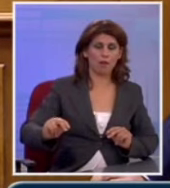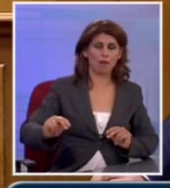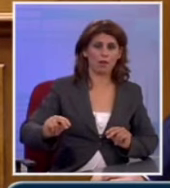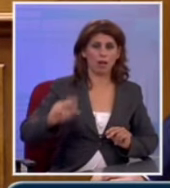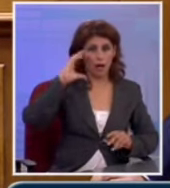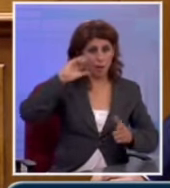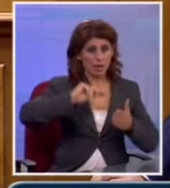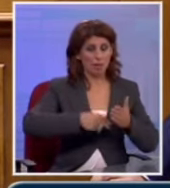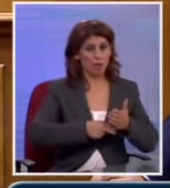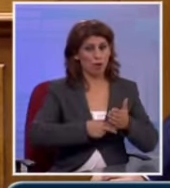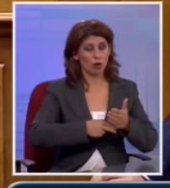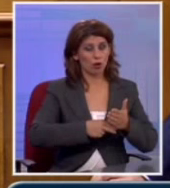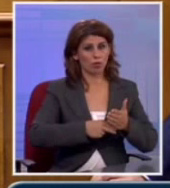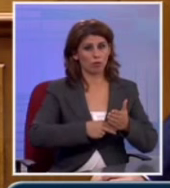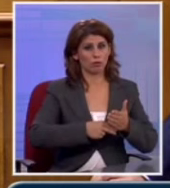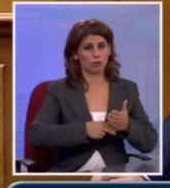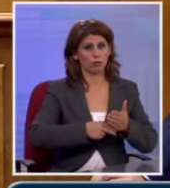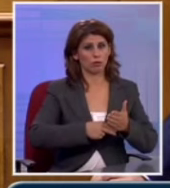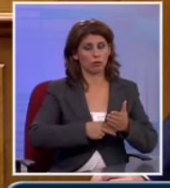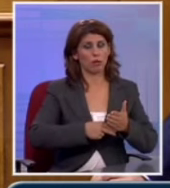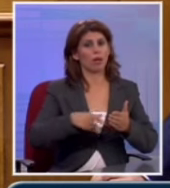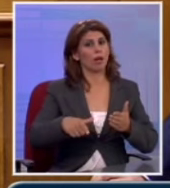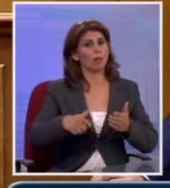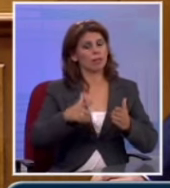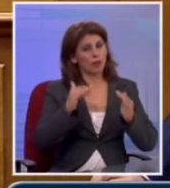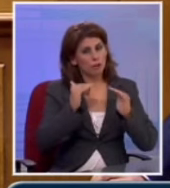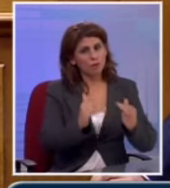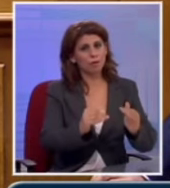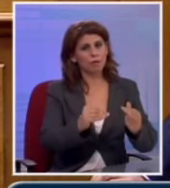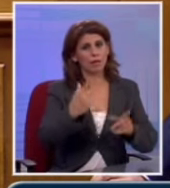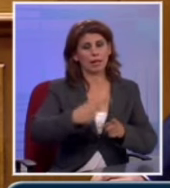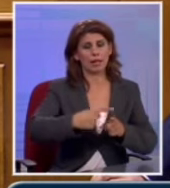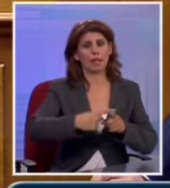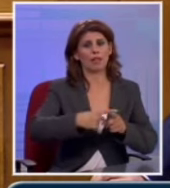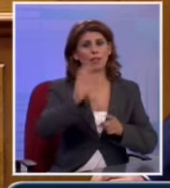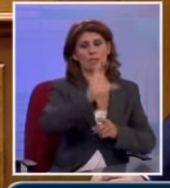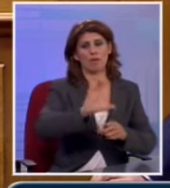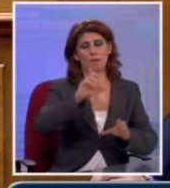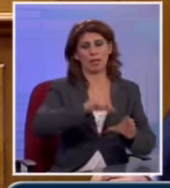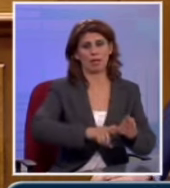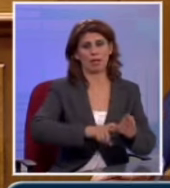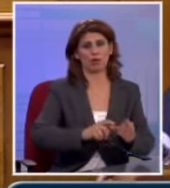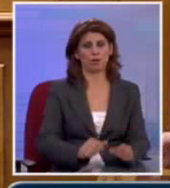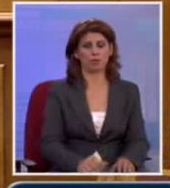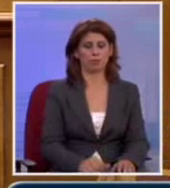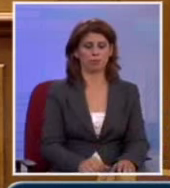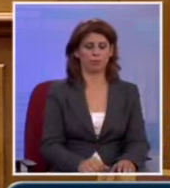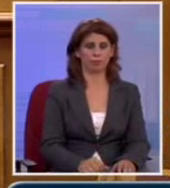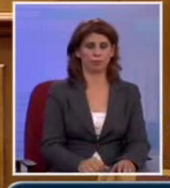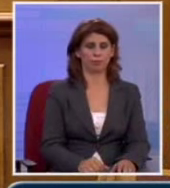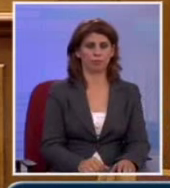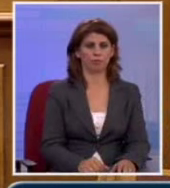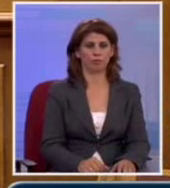το μνημόνιο σώνει και καλά με την παραμονή της χώρας μας στην Ευρωπαϊκή Ένωση.